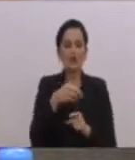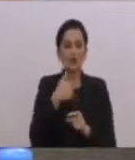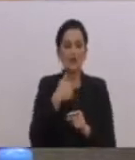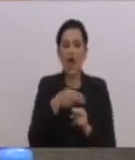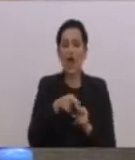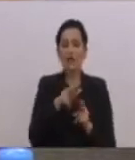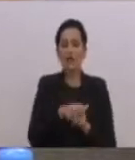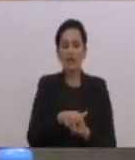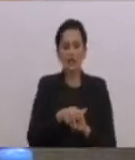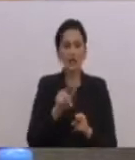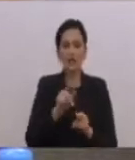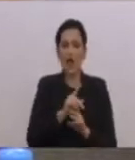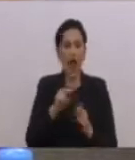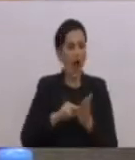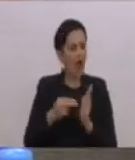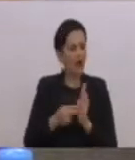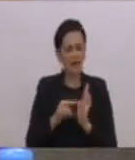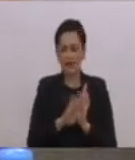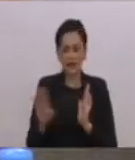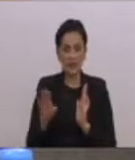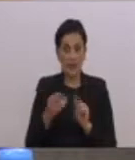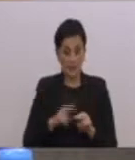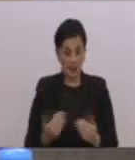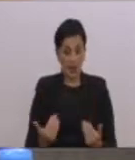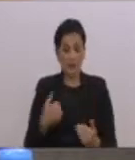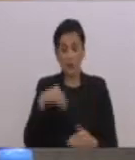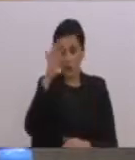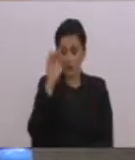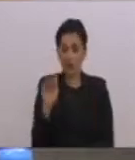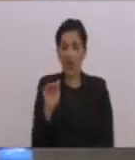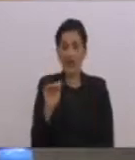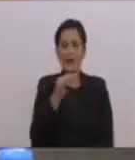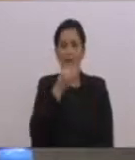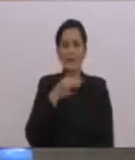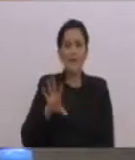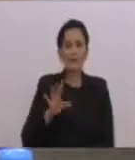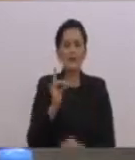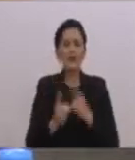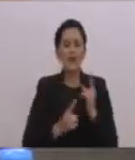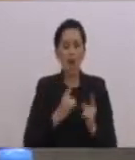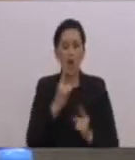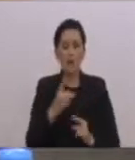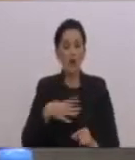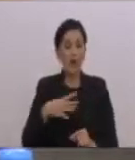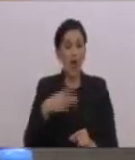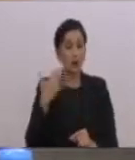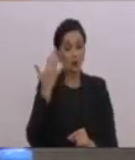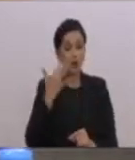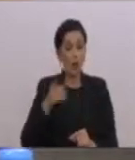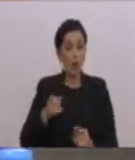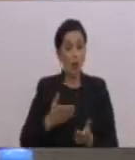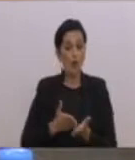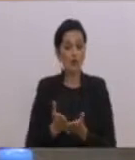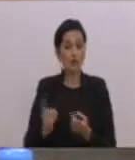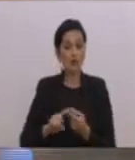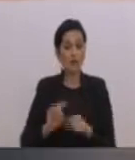ეს არამც და არამც არ იგეგმება მით უმეტეს ამ ეტაპზე და შეგახსენებთ იმას, რომ ნებისმიერი რეფორმა, რომელიც ქართული ოცნების ფარგლებში